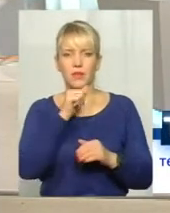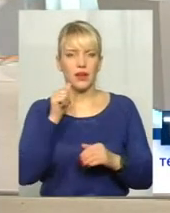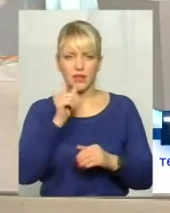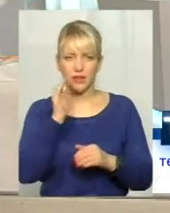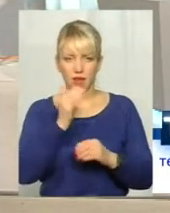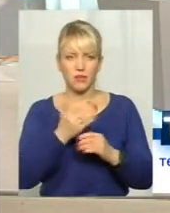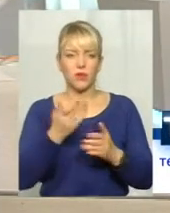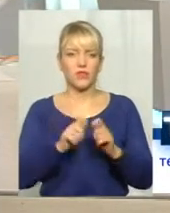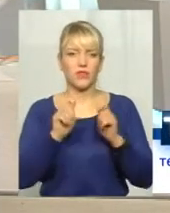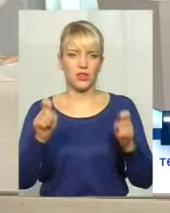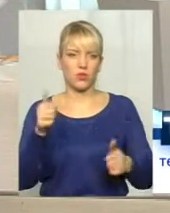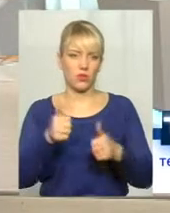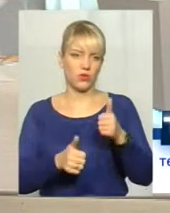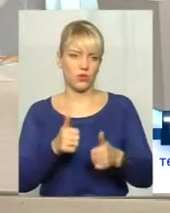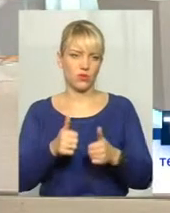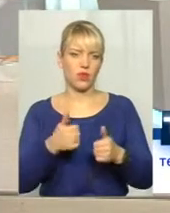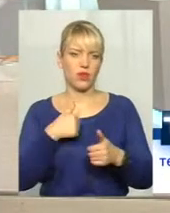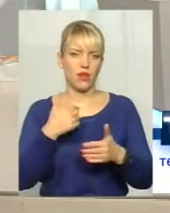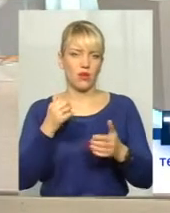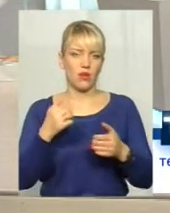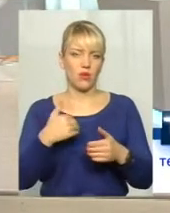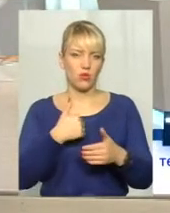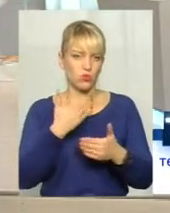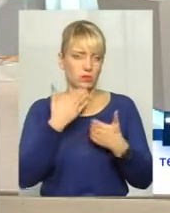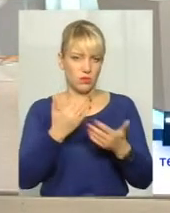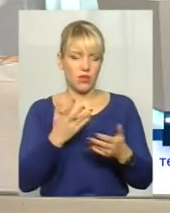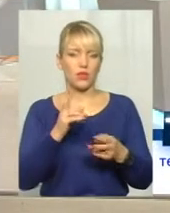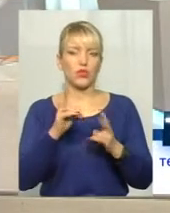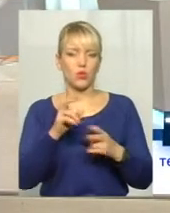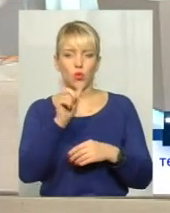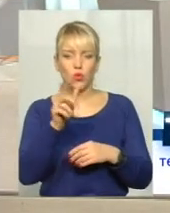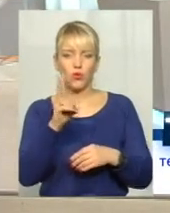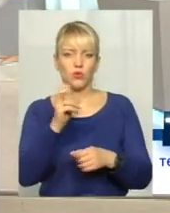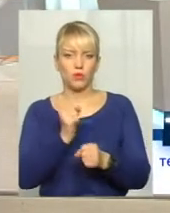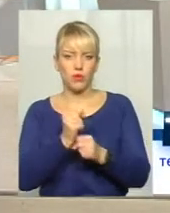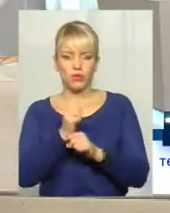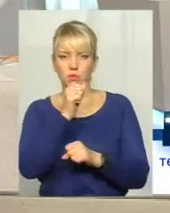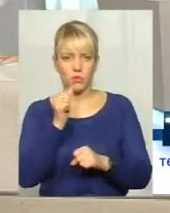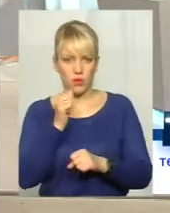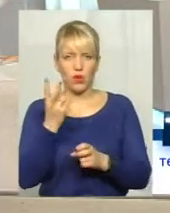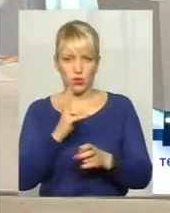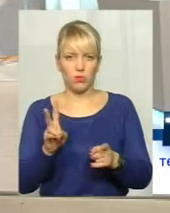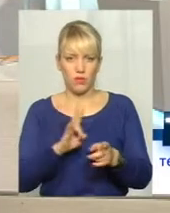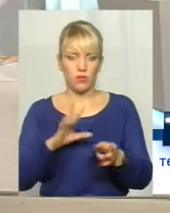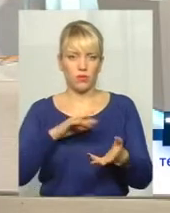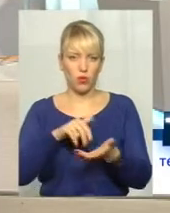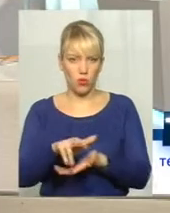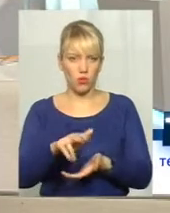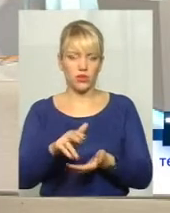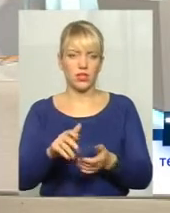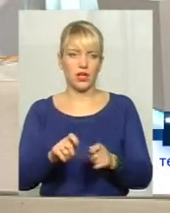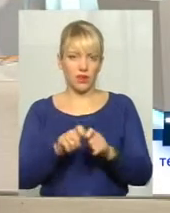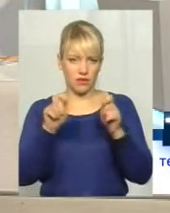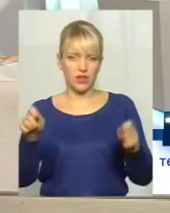таке відкрите питання навіть для тих, хто нас дивиться, чи мають агенти, які працюють під прикриттям, проходити відкритий конкурс? Тоді, які це агенти